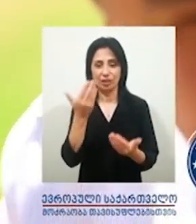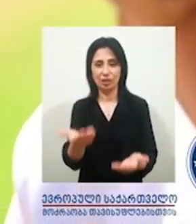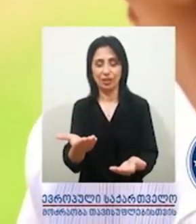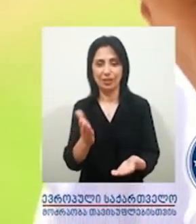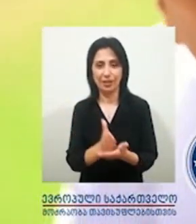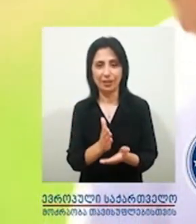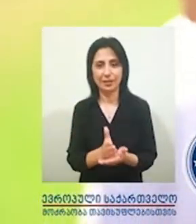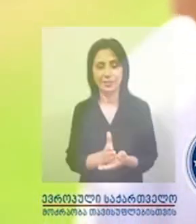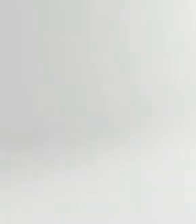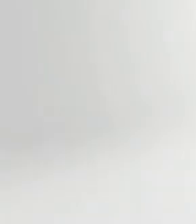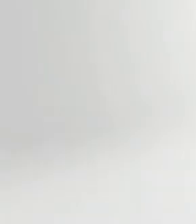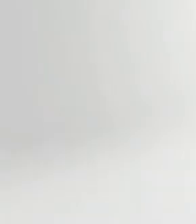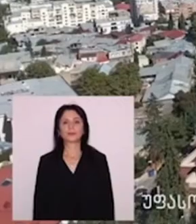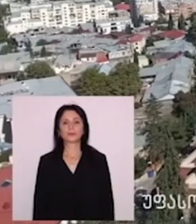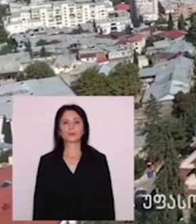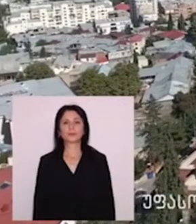გამოვიდა შენი